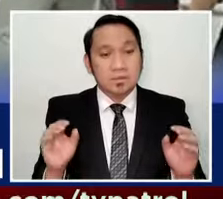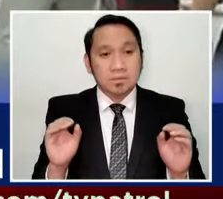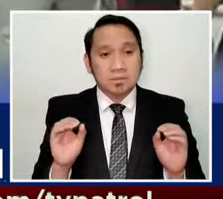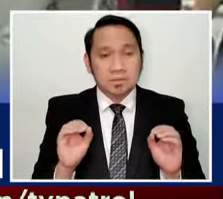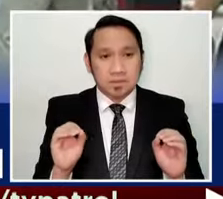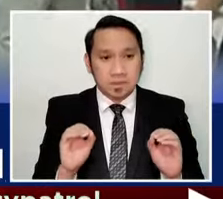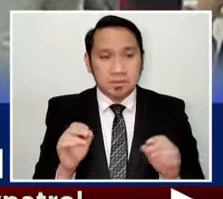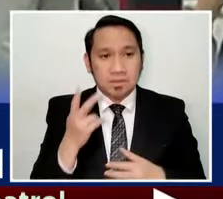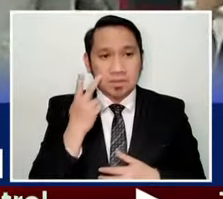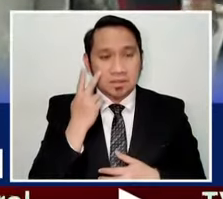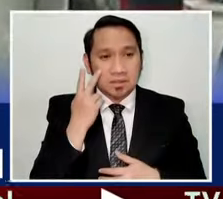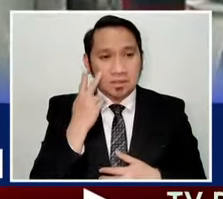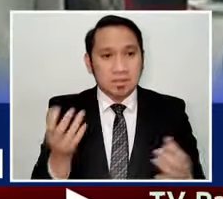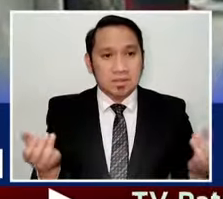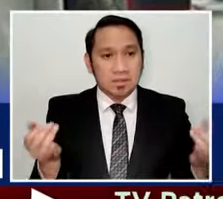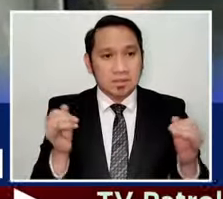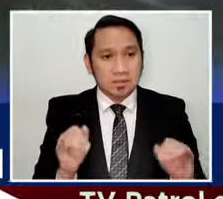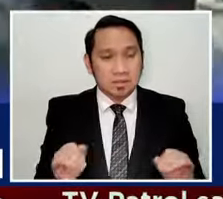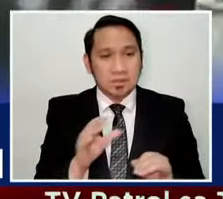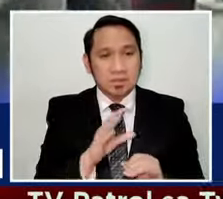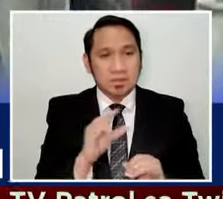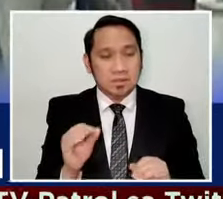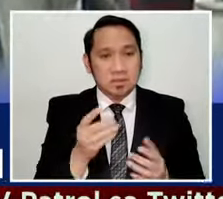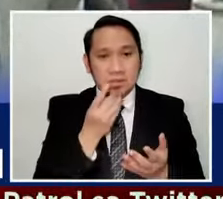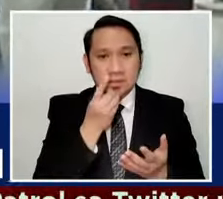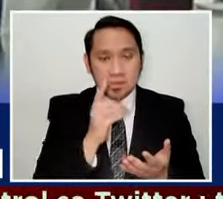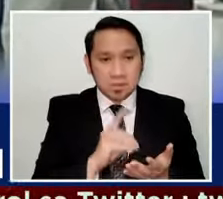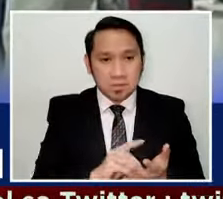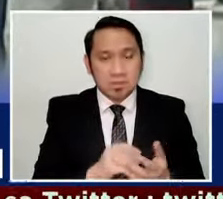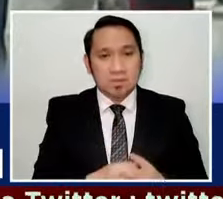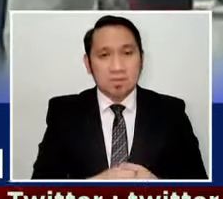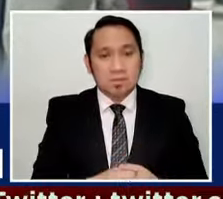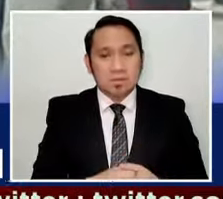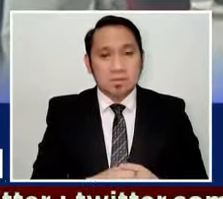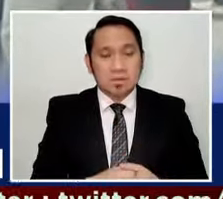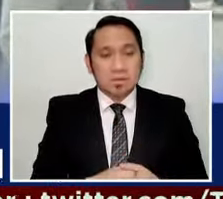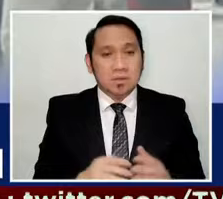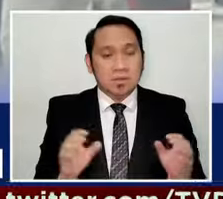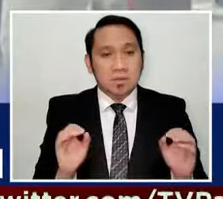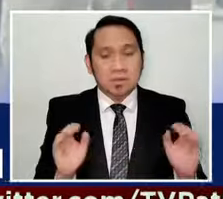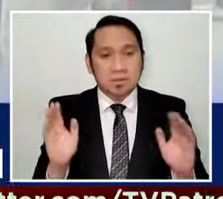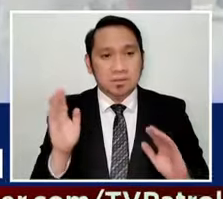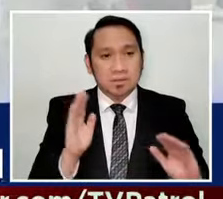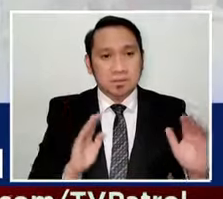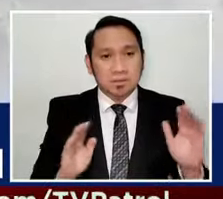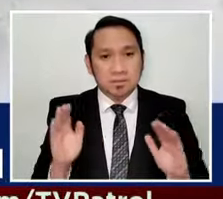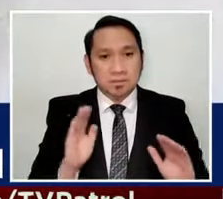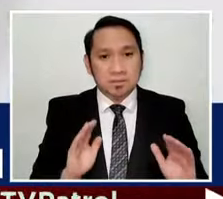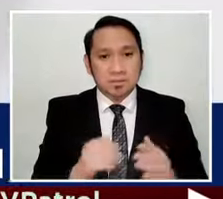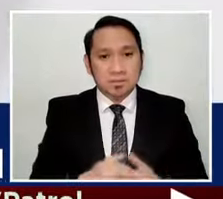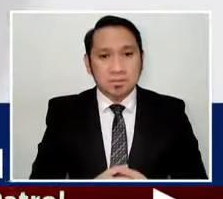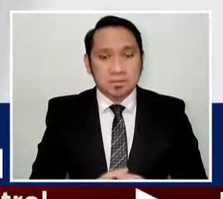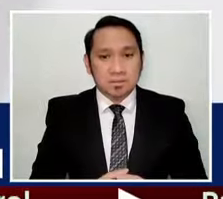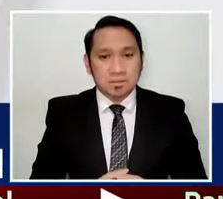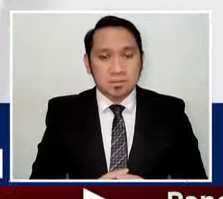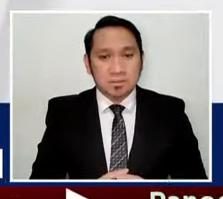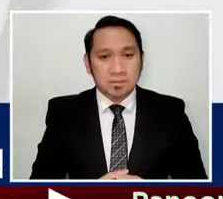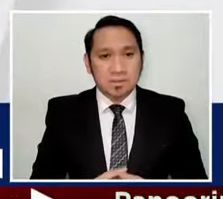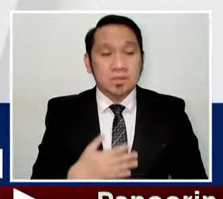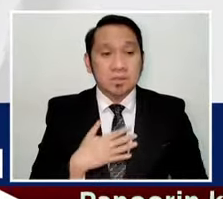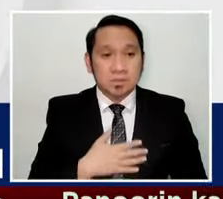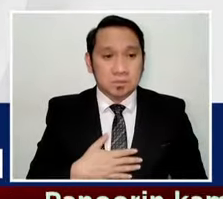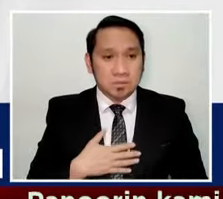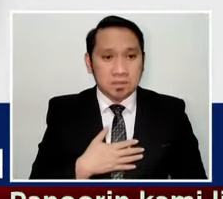kanyang dokumento at dun sa sinasabi niya, tugma-tugma naman po, then wala pong magiging problema. Nagdodoble ingat lang umano